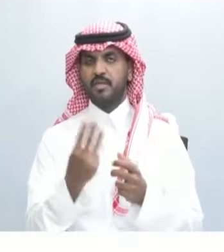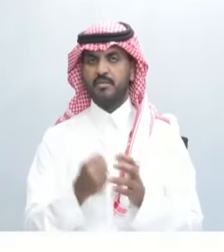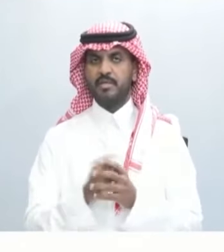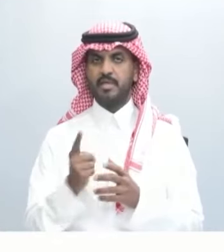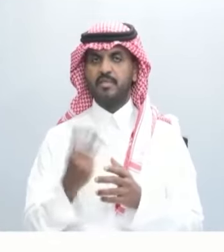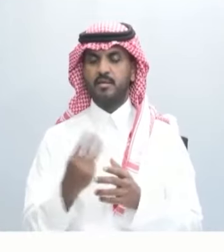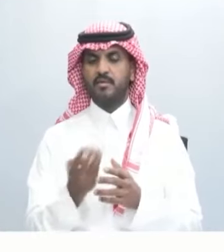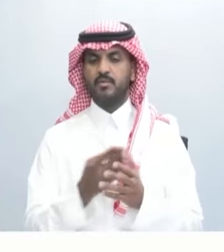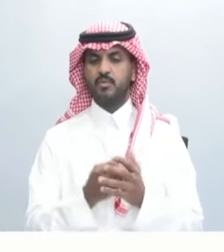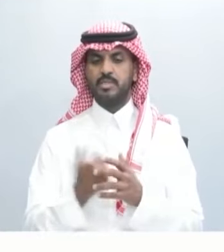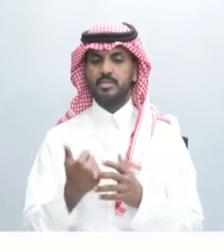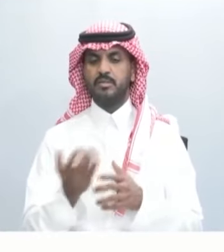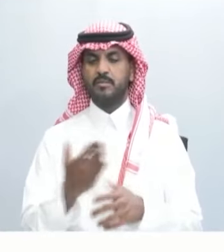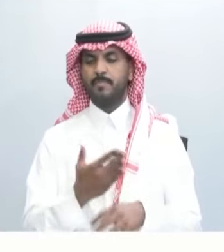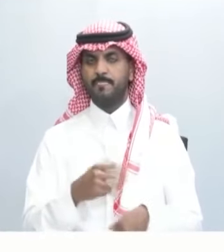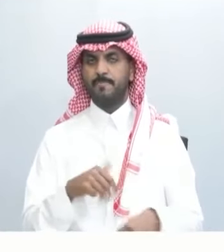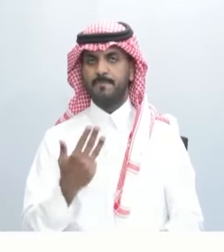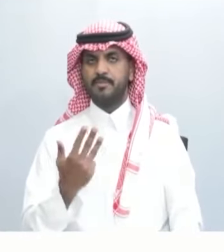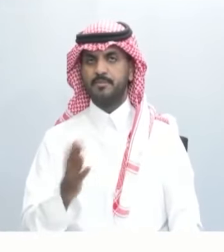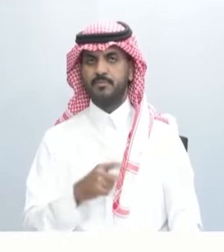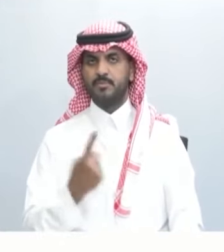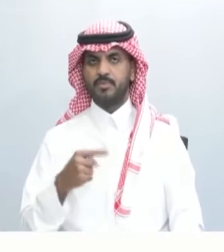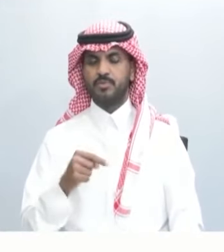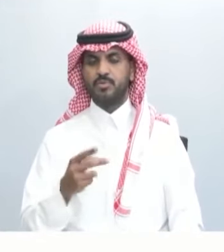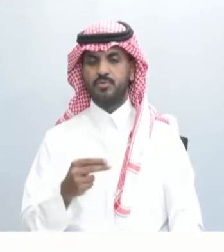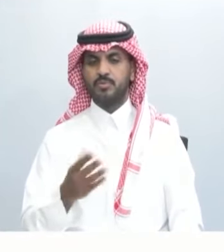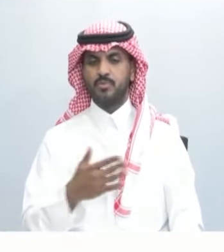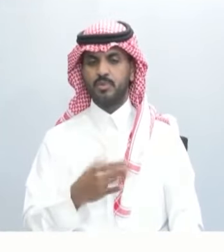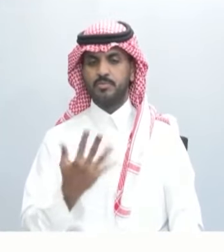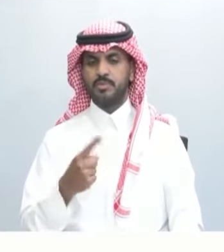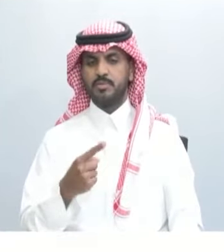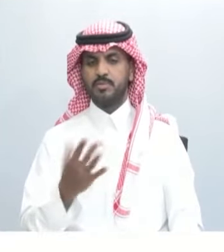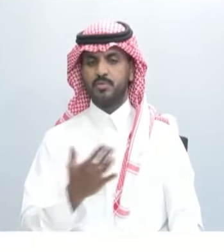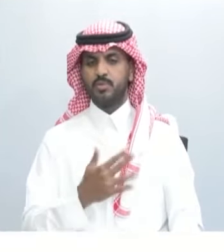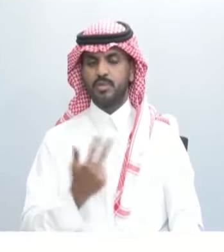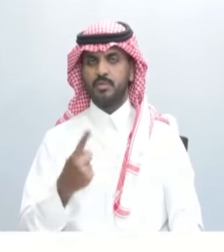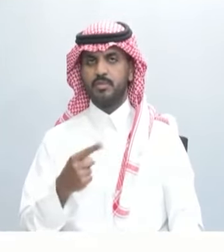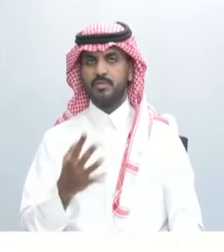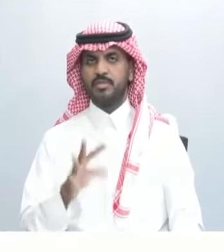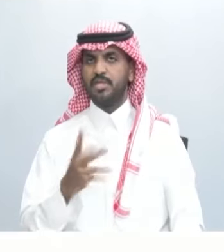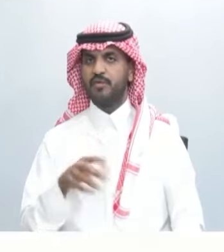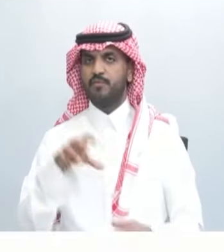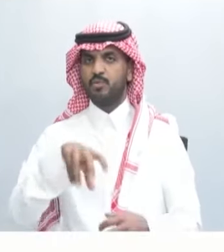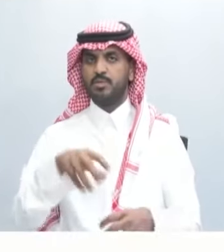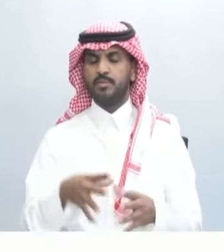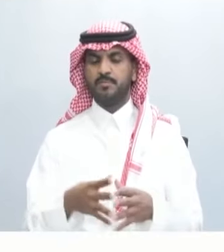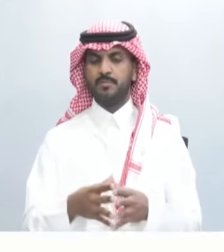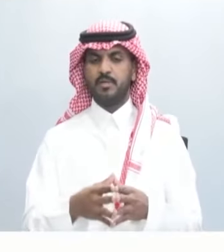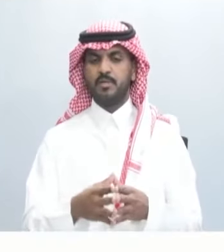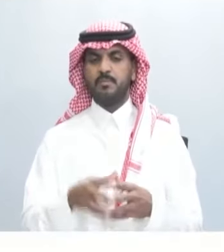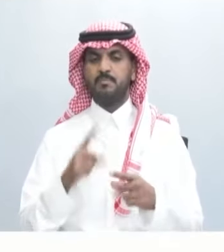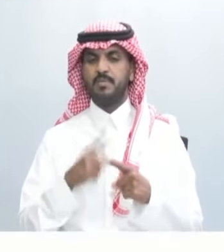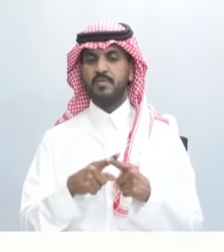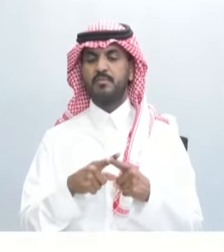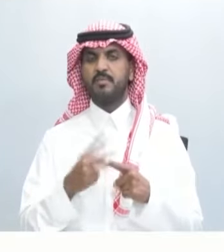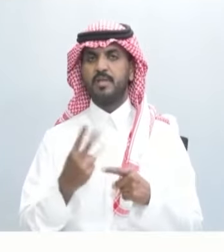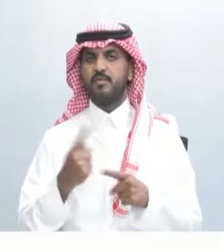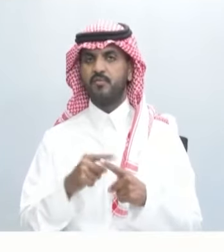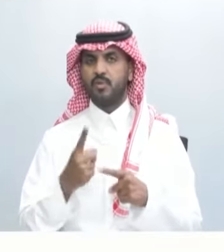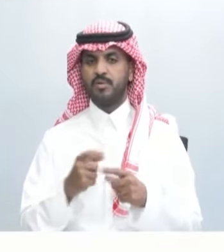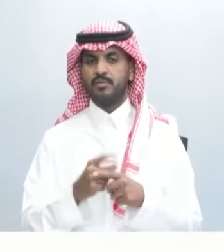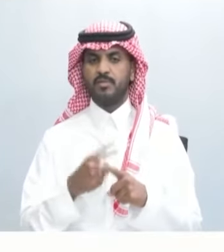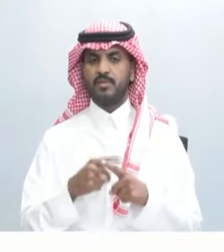هي ثلاثه سته تسعه اثنا عشر خمسه عشر ثمانيه عشر كيف اوجدناها بضرب العدد ثلاثه في